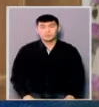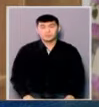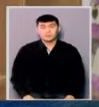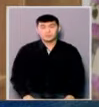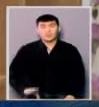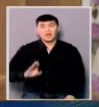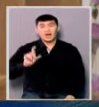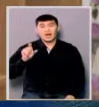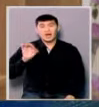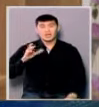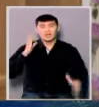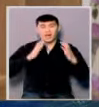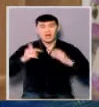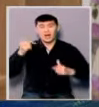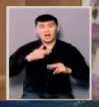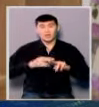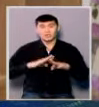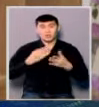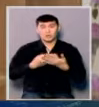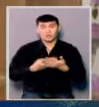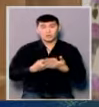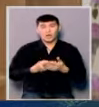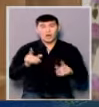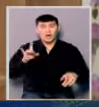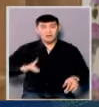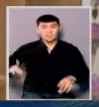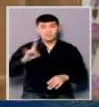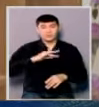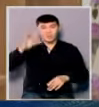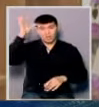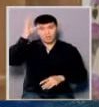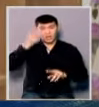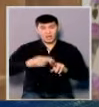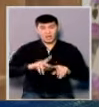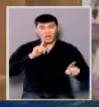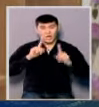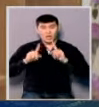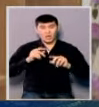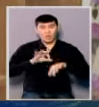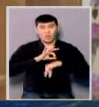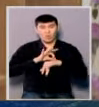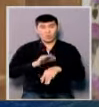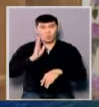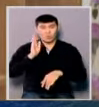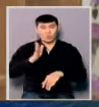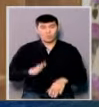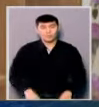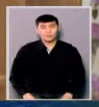Халел Досмұхамбетов атындағы Атырау университетінде республикалық ғылыми теориялық конференция